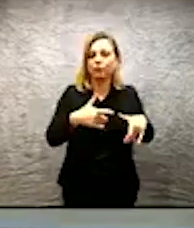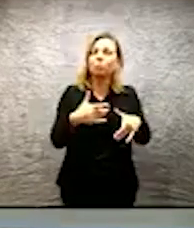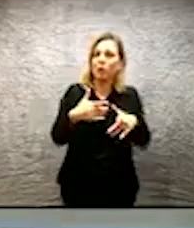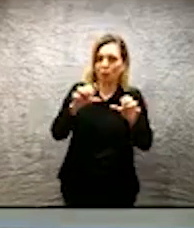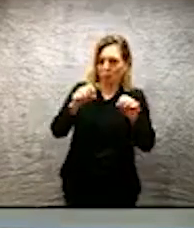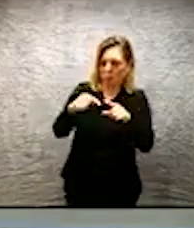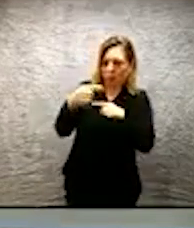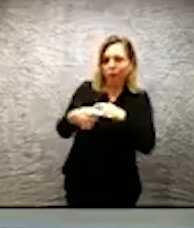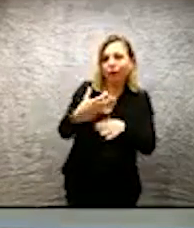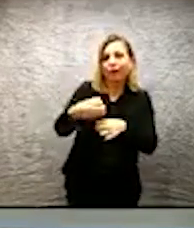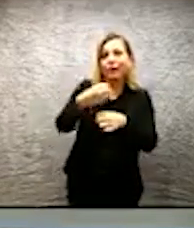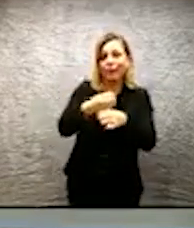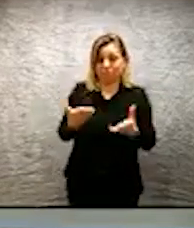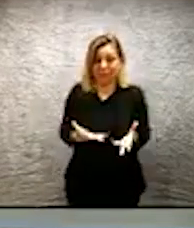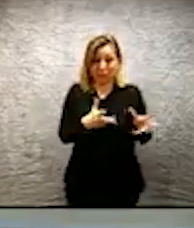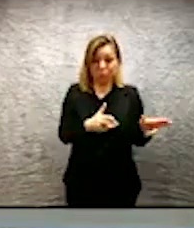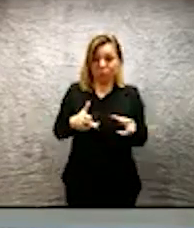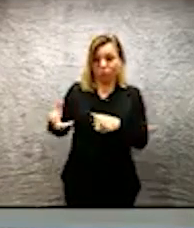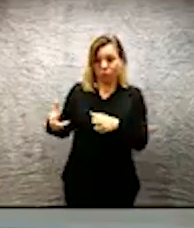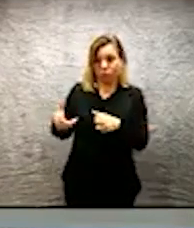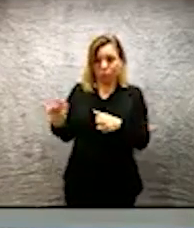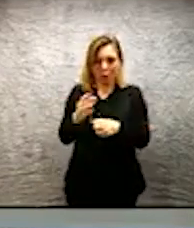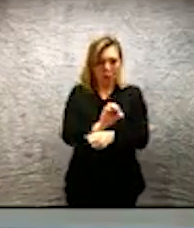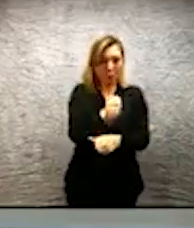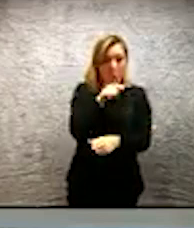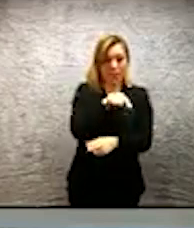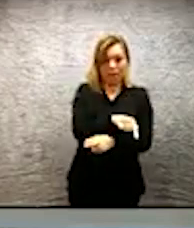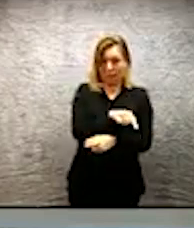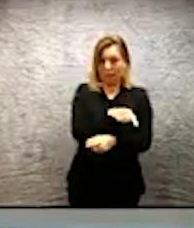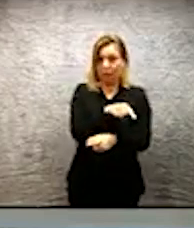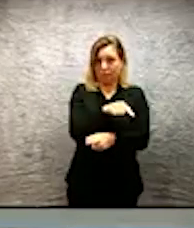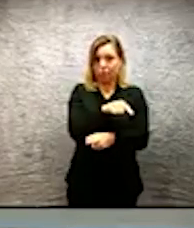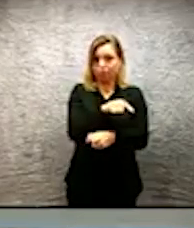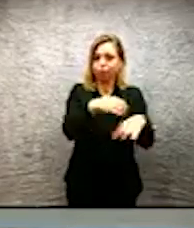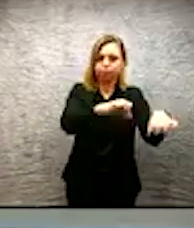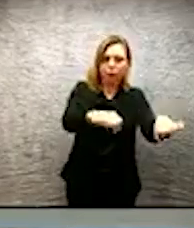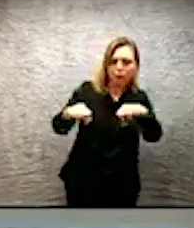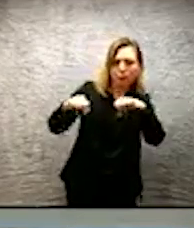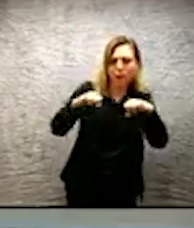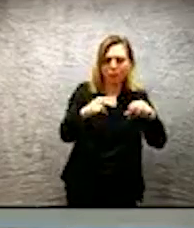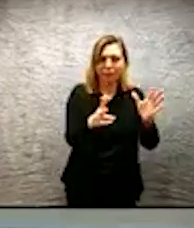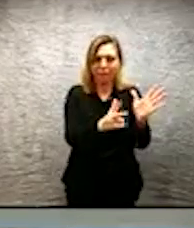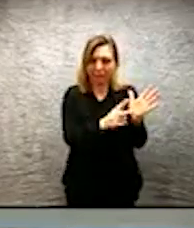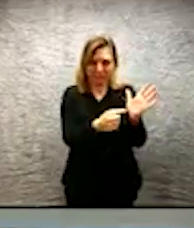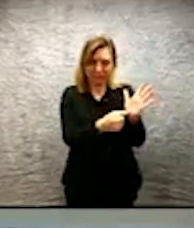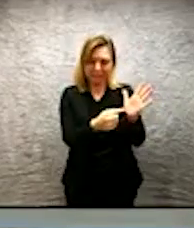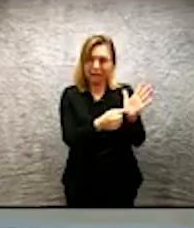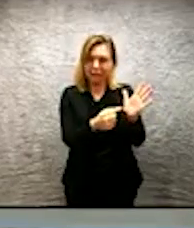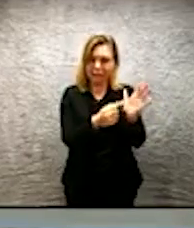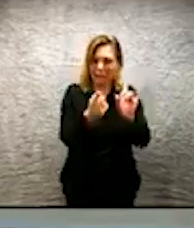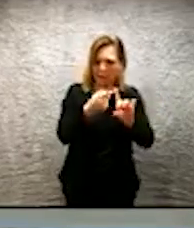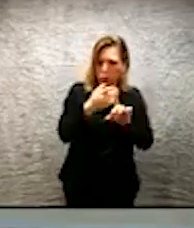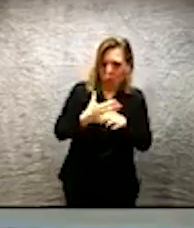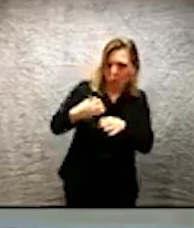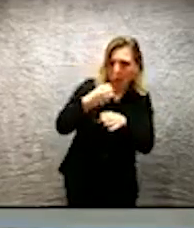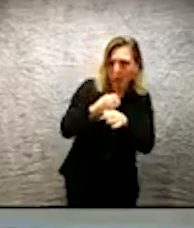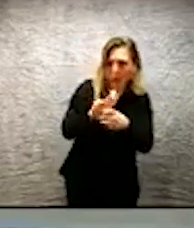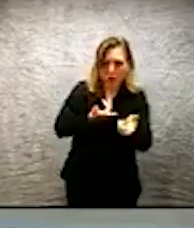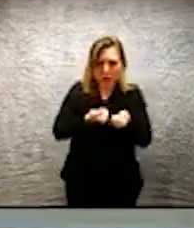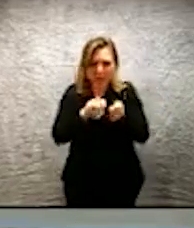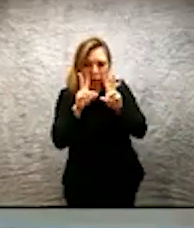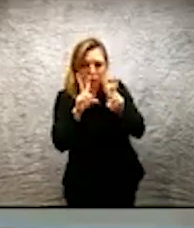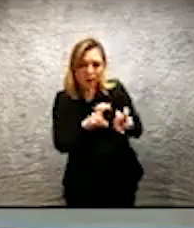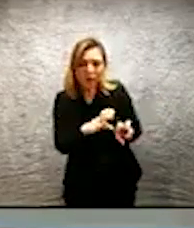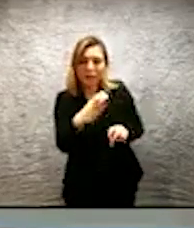on a deux étapes aujourd'hui. La première, c'est la validation de cette entente qui va nous permettre de créer, gérer, exploiter le CSU. Et